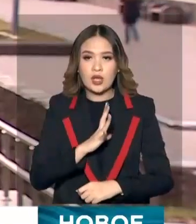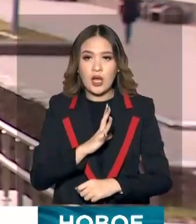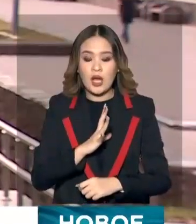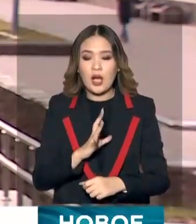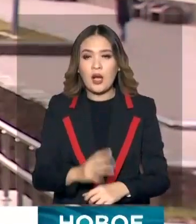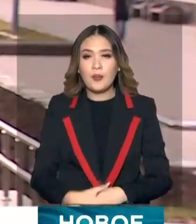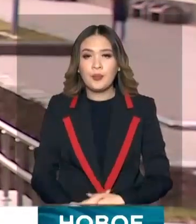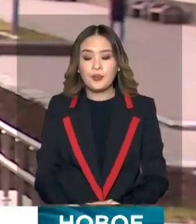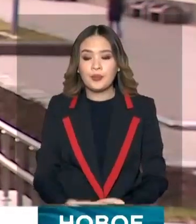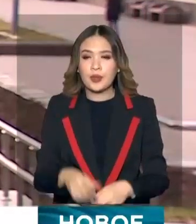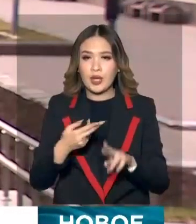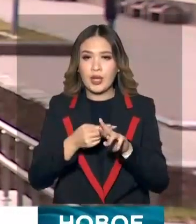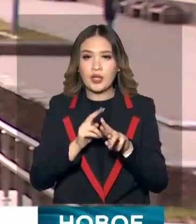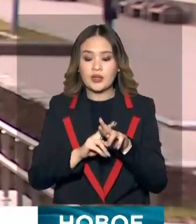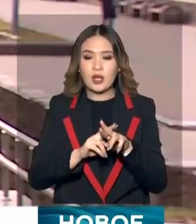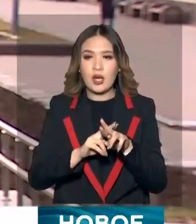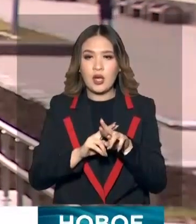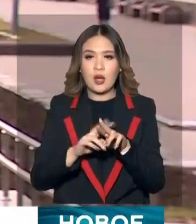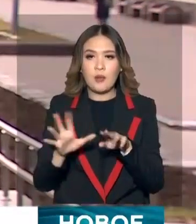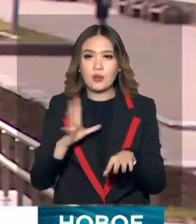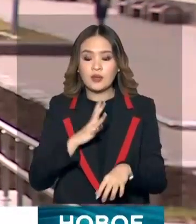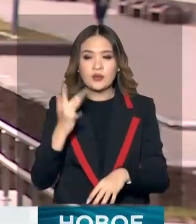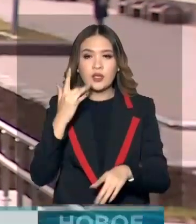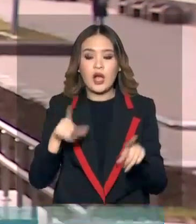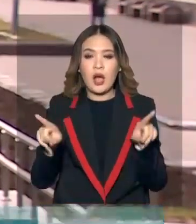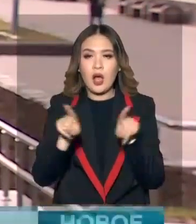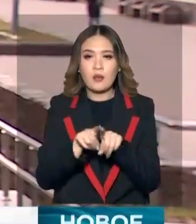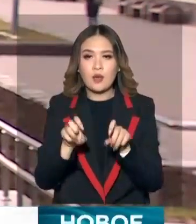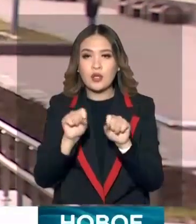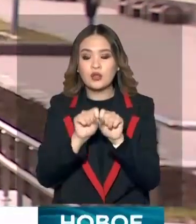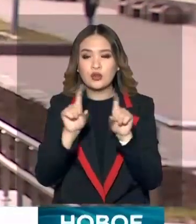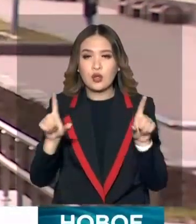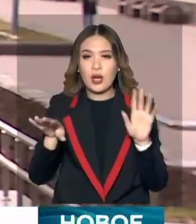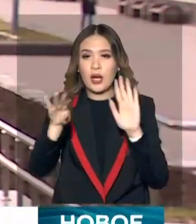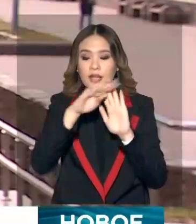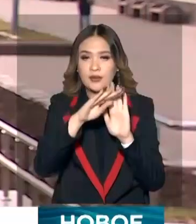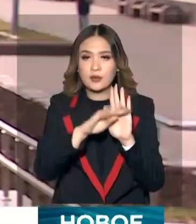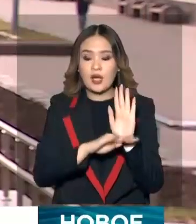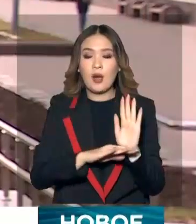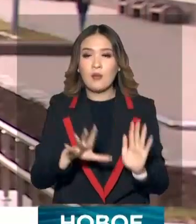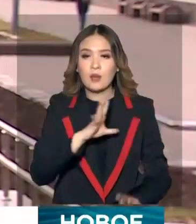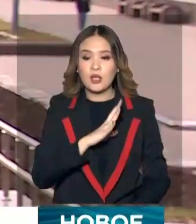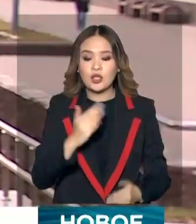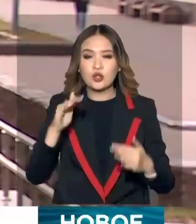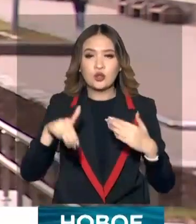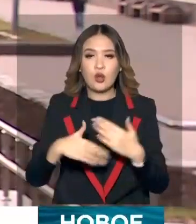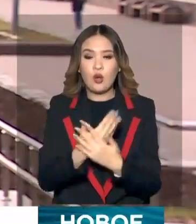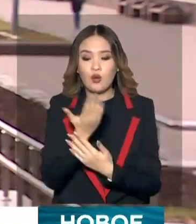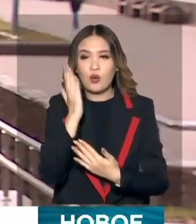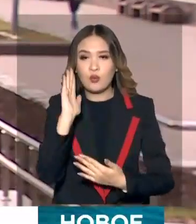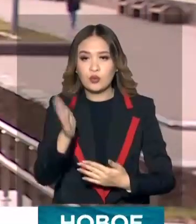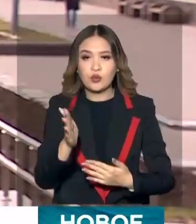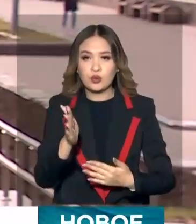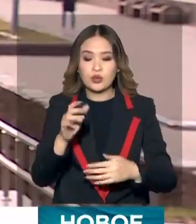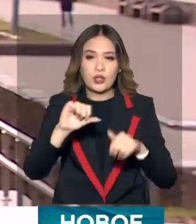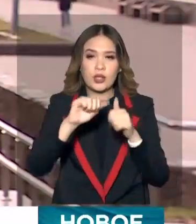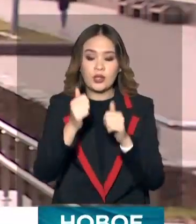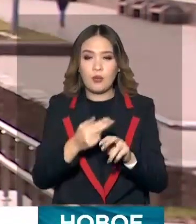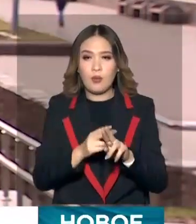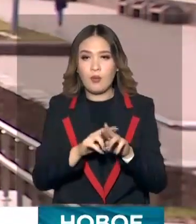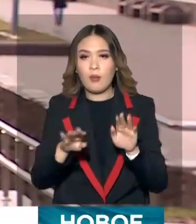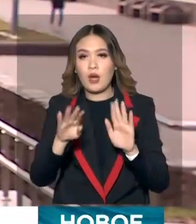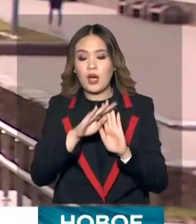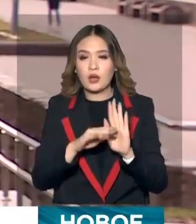академичной. Те же самые занятия проводились как в школах по расписанию. Теперь же нас ждут новый госстандарт, гибкие образовательные программы, а